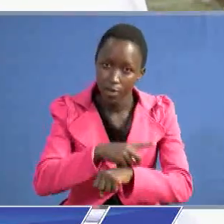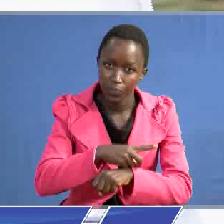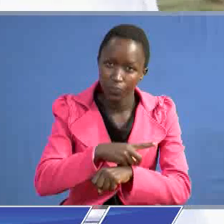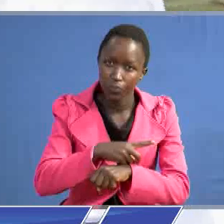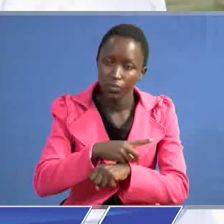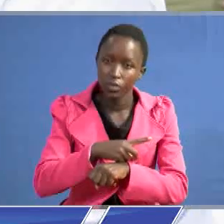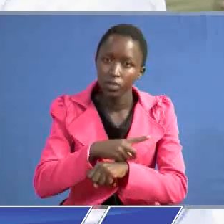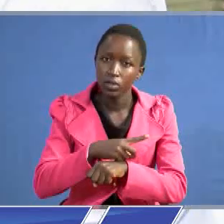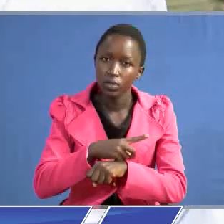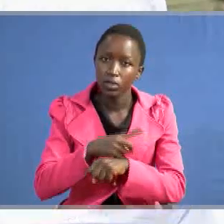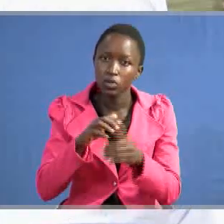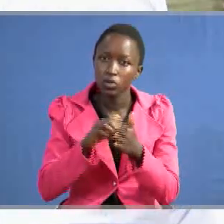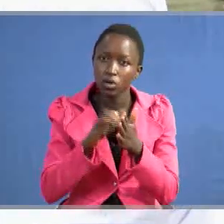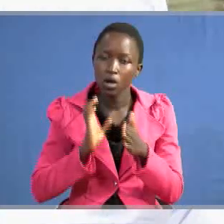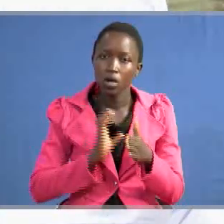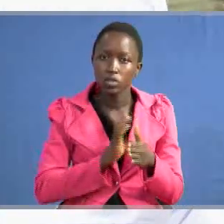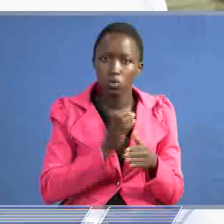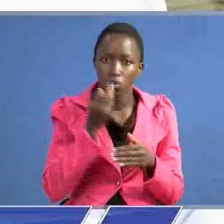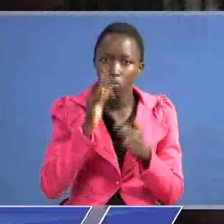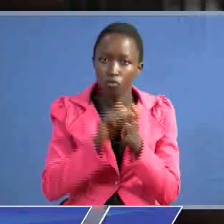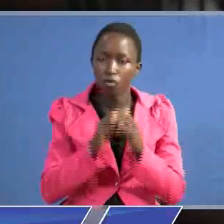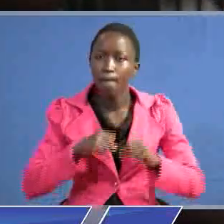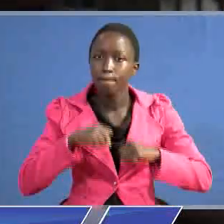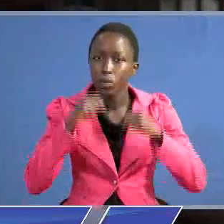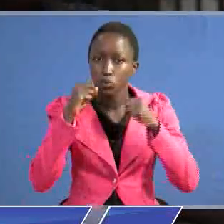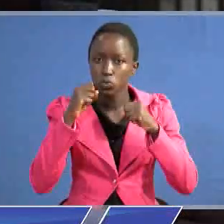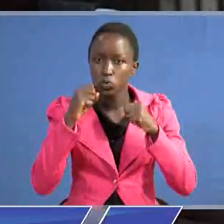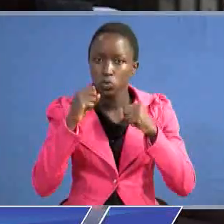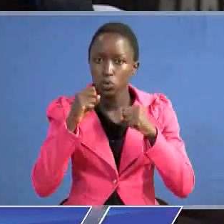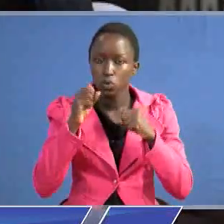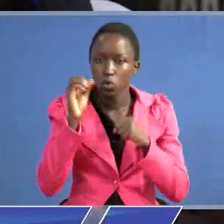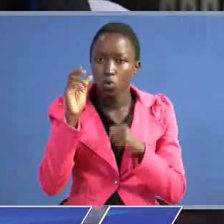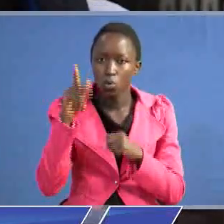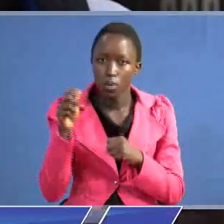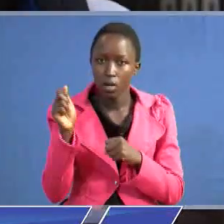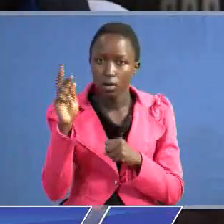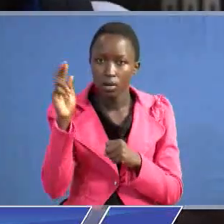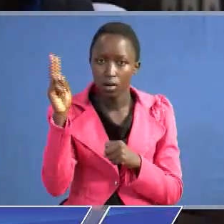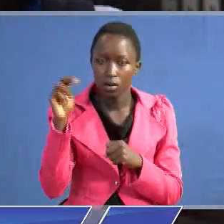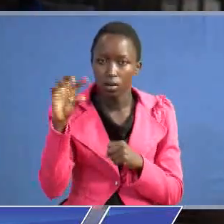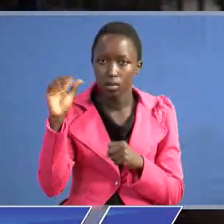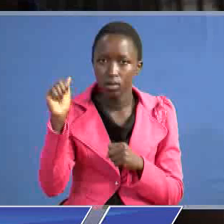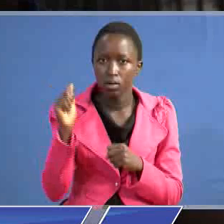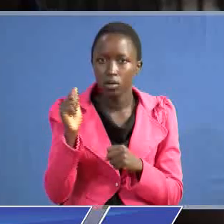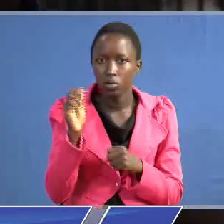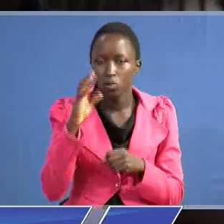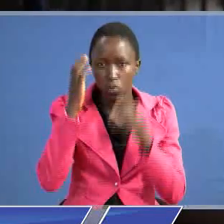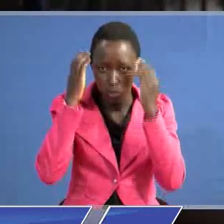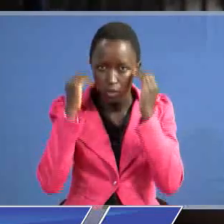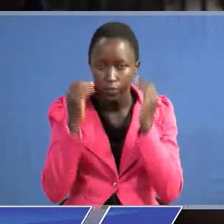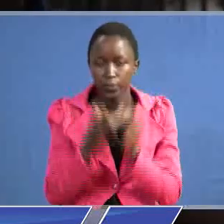and threatened to take the Council of Governor Chairperson Wycliffe Oparanya to court.